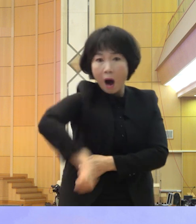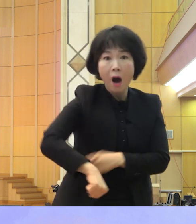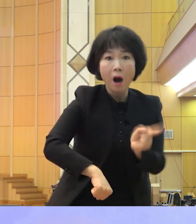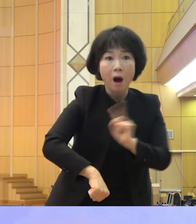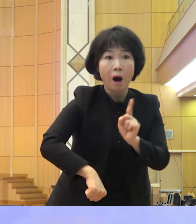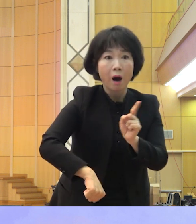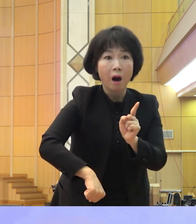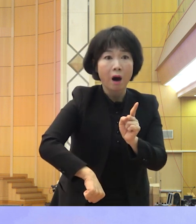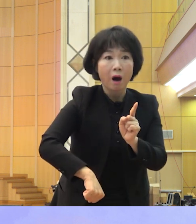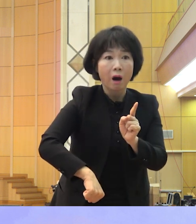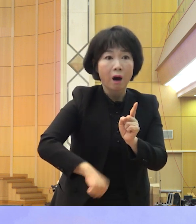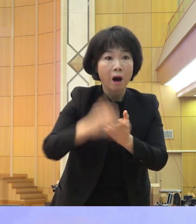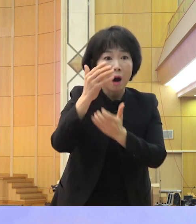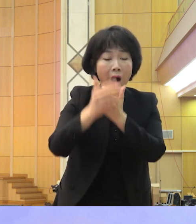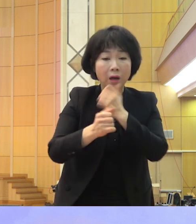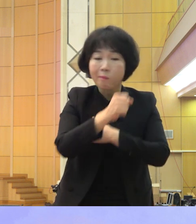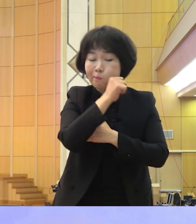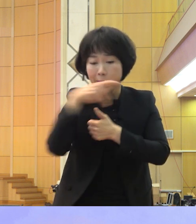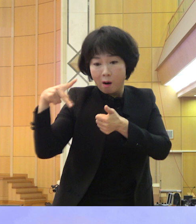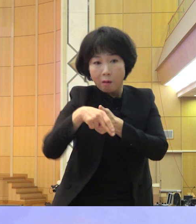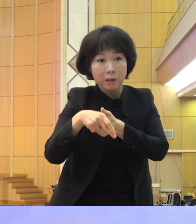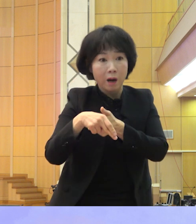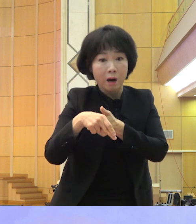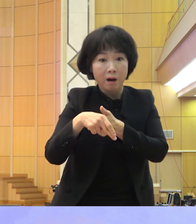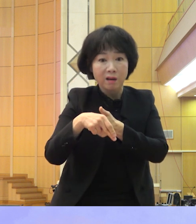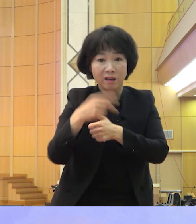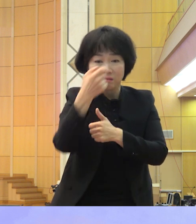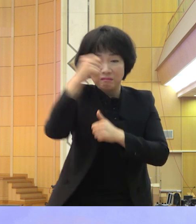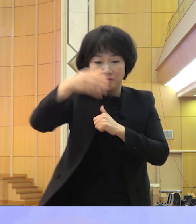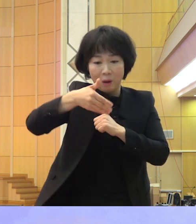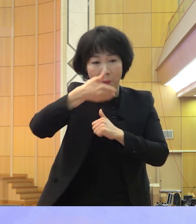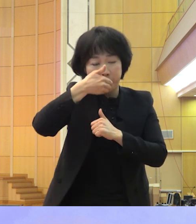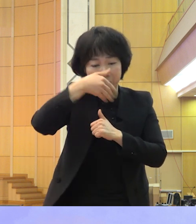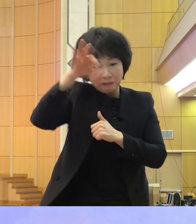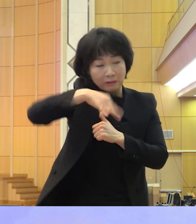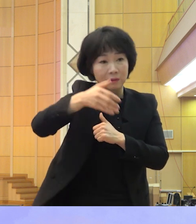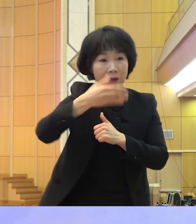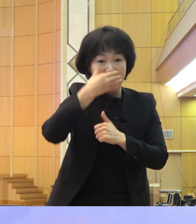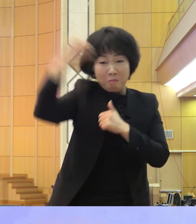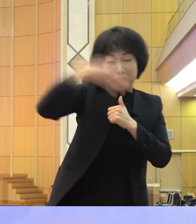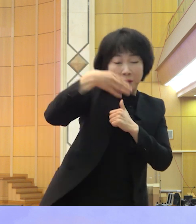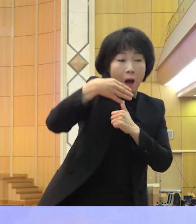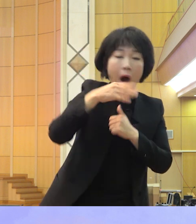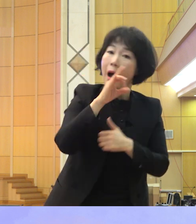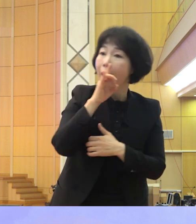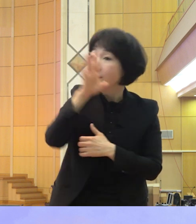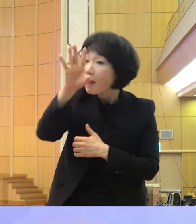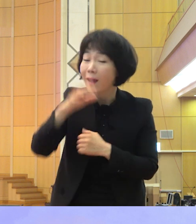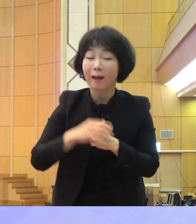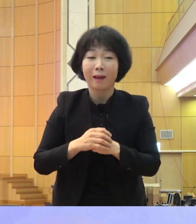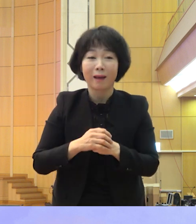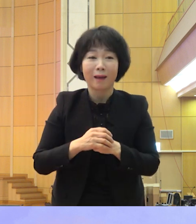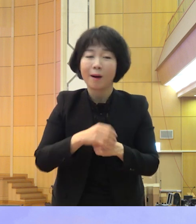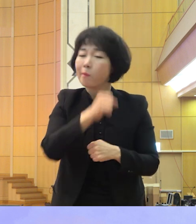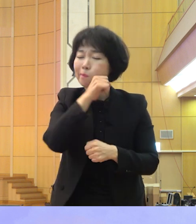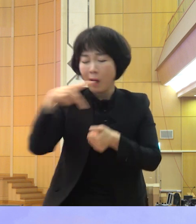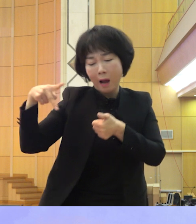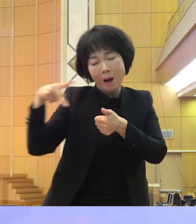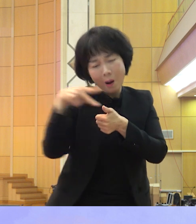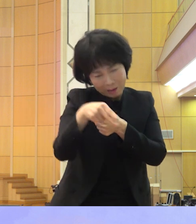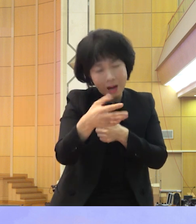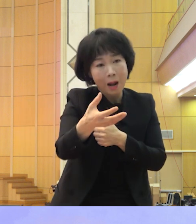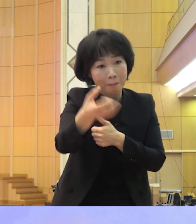어기거나 또는 하나님의 언약을 무시한다든지, 그래서 할례를 받지 아니한